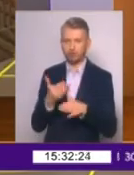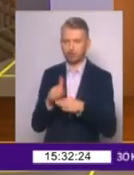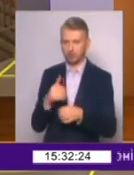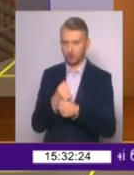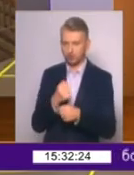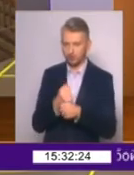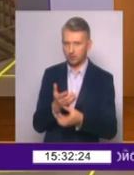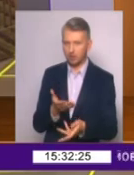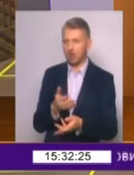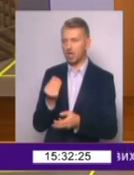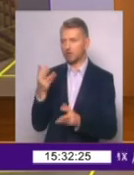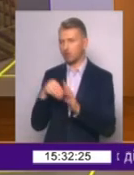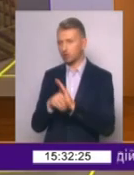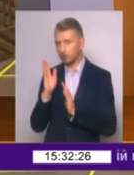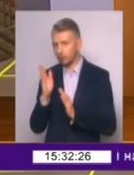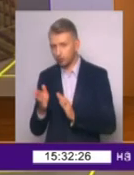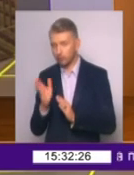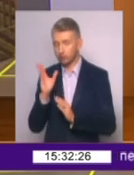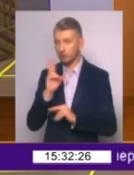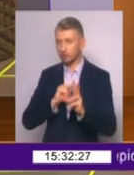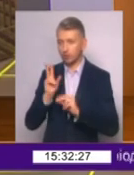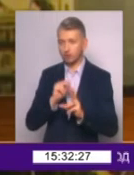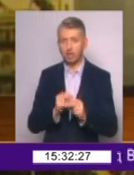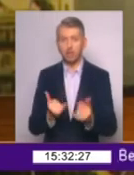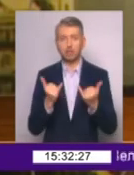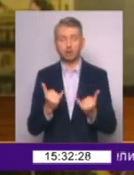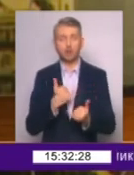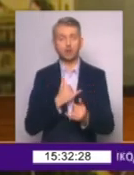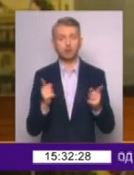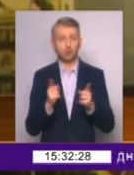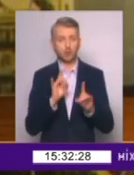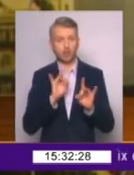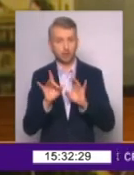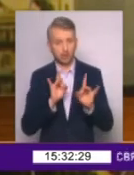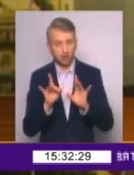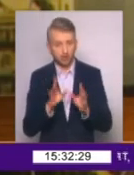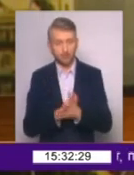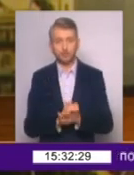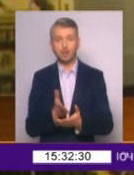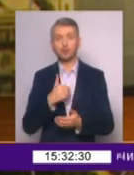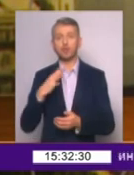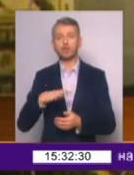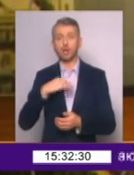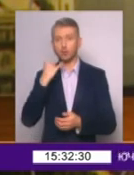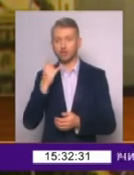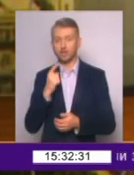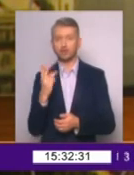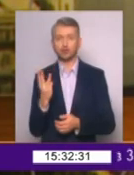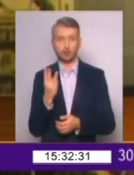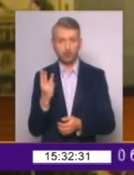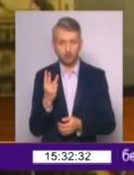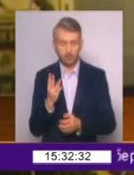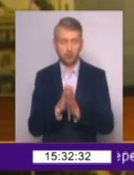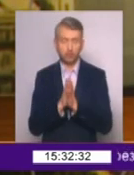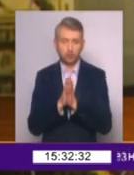і інвестори також будуть долучатися, будемо на це сподіватися. Зараз ми йдемо на невеличку рекламу. Я нагадаю, що ми чекаємо далі дзвінків з Троєщини. Будь